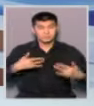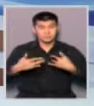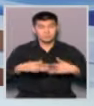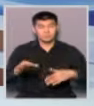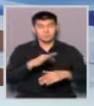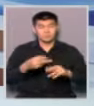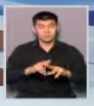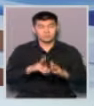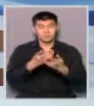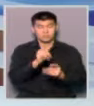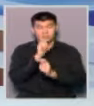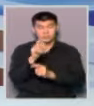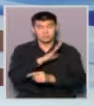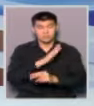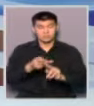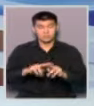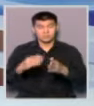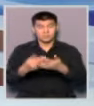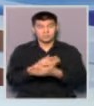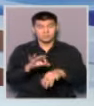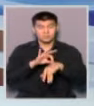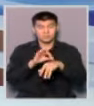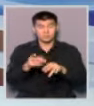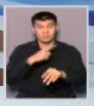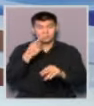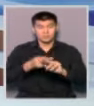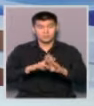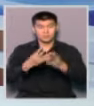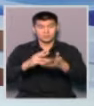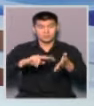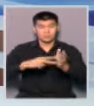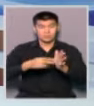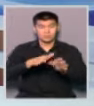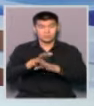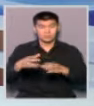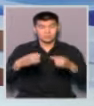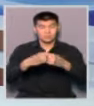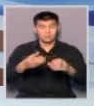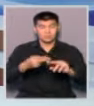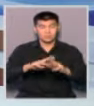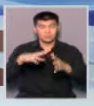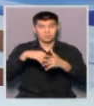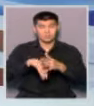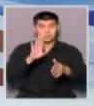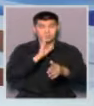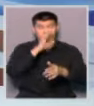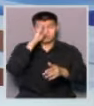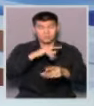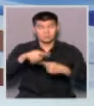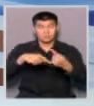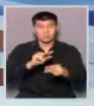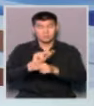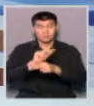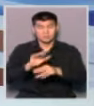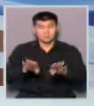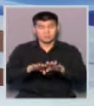оқу сертификаттары табысталды. Жалпы ұйымдастырушылардың айтуынша жоба мақсаты әлеуметтік осал топқа жататын аналарды кәсіпкерлікке